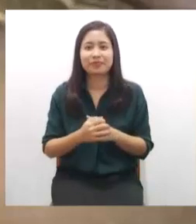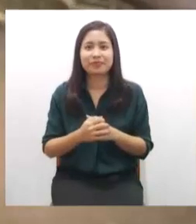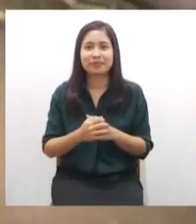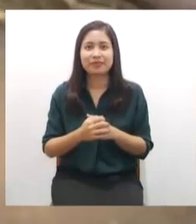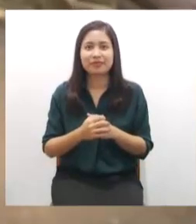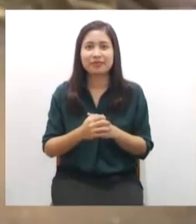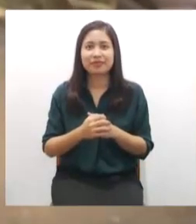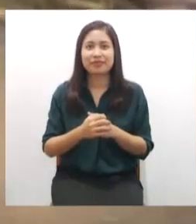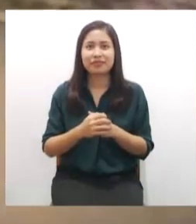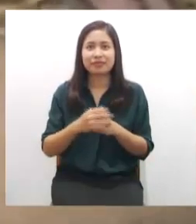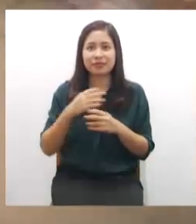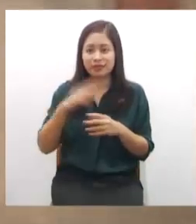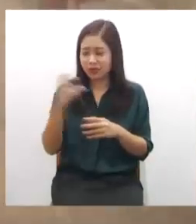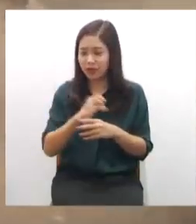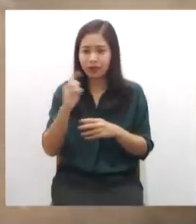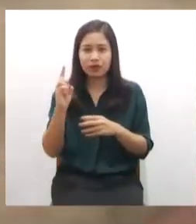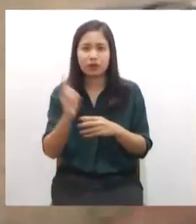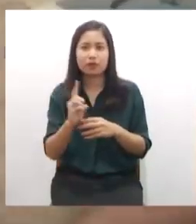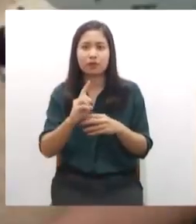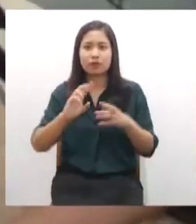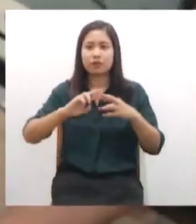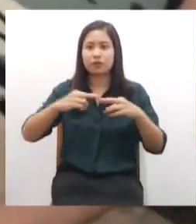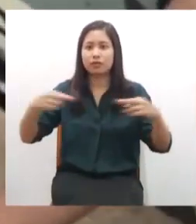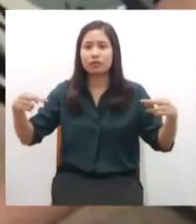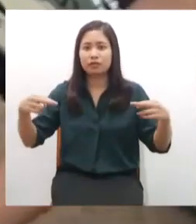ทำเส้นรอบวงทำ